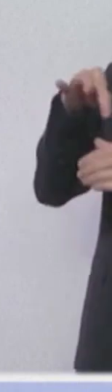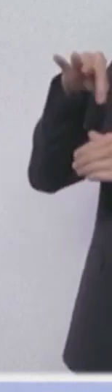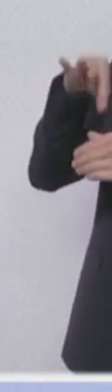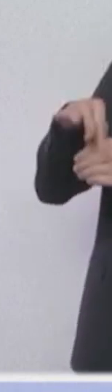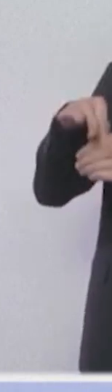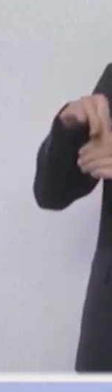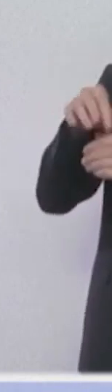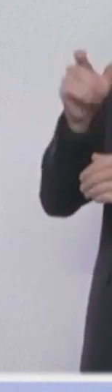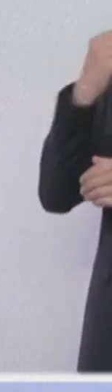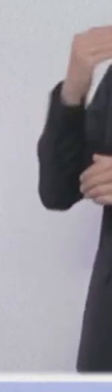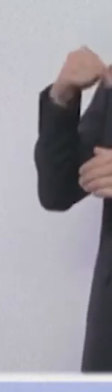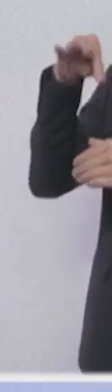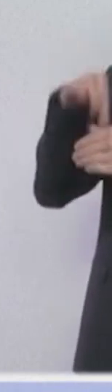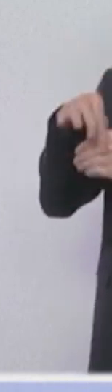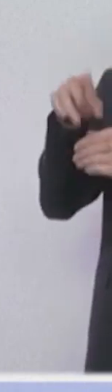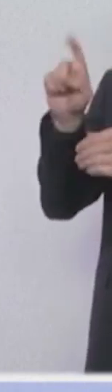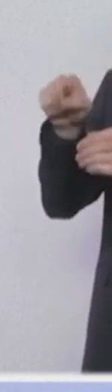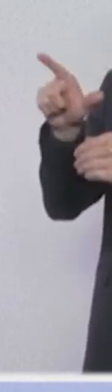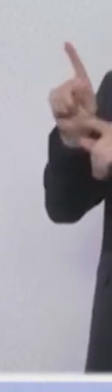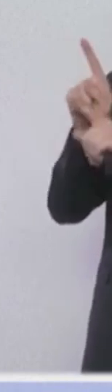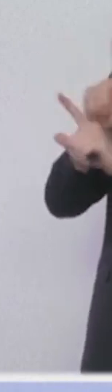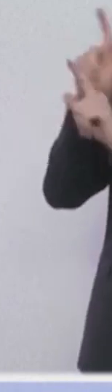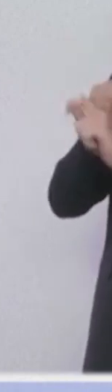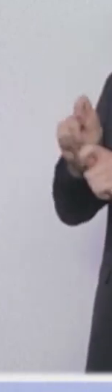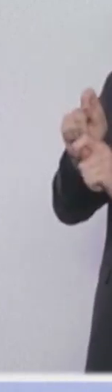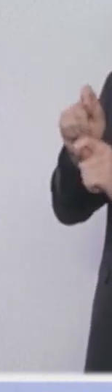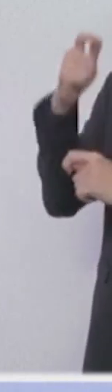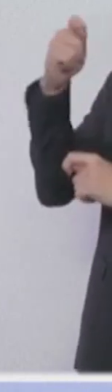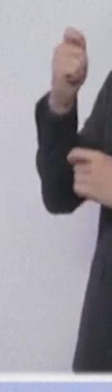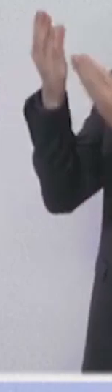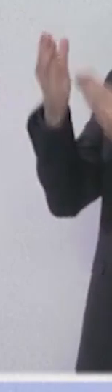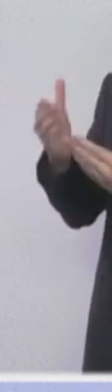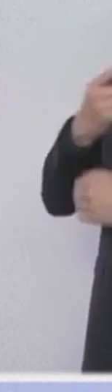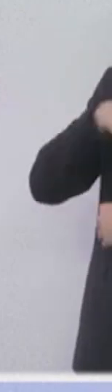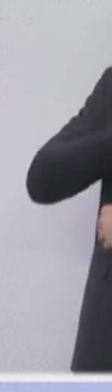l'élection, lorsqu'il sera connu, puisse être respecté. Donc nous surveillons cela avec attention. Pour le